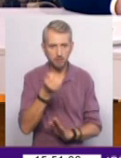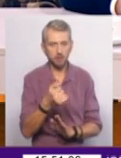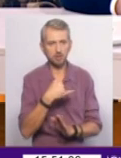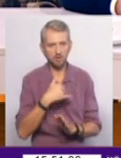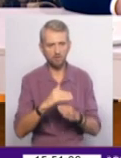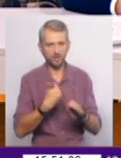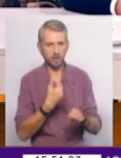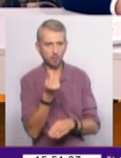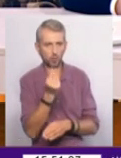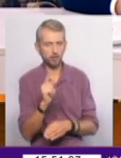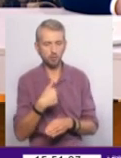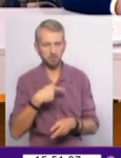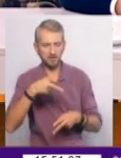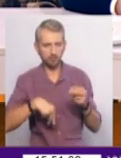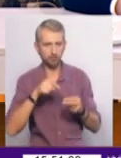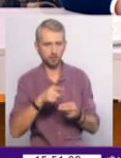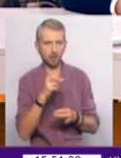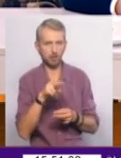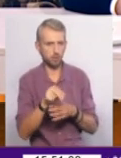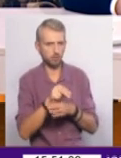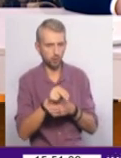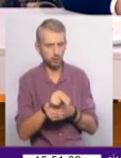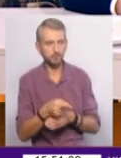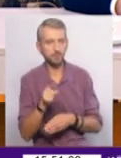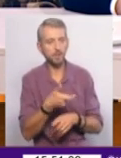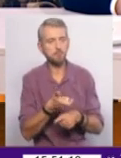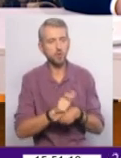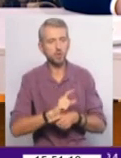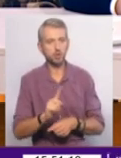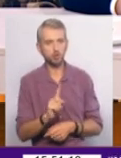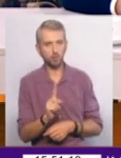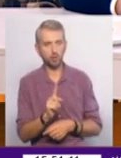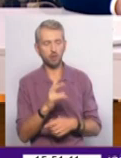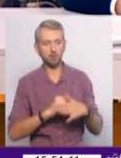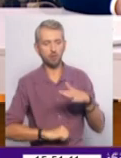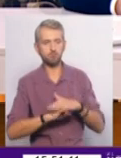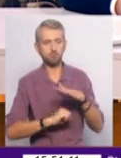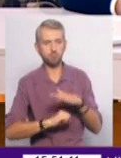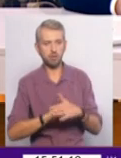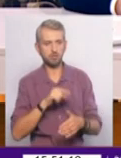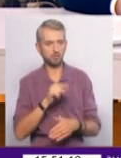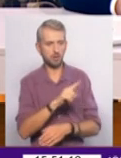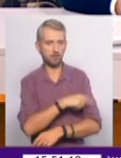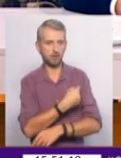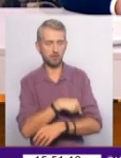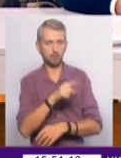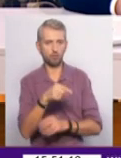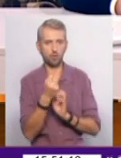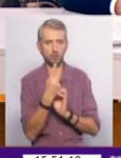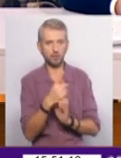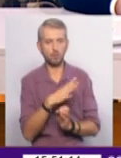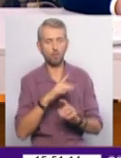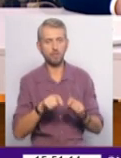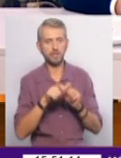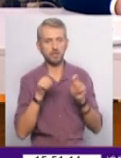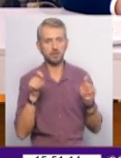нам кошти для того, щоб ми закінчили цей капітальний ремонт. Тим більше, що на базі цієї 11-ї клінічної лікарні був